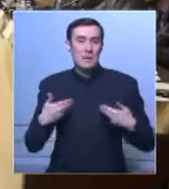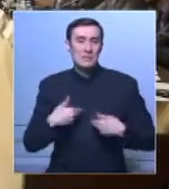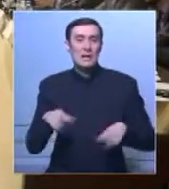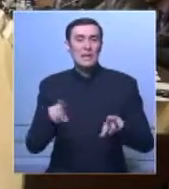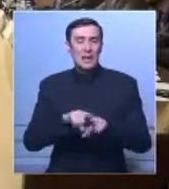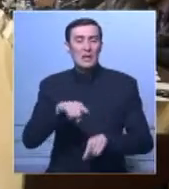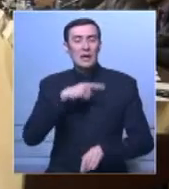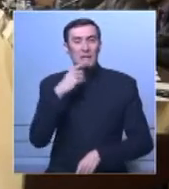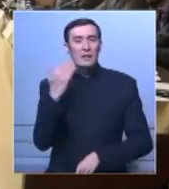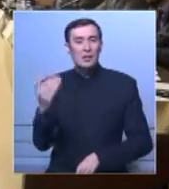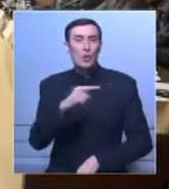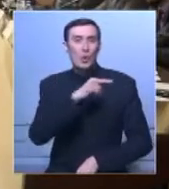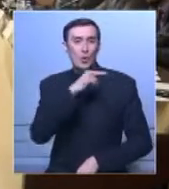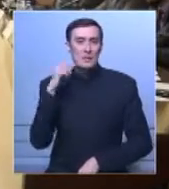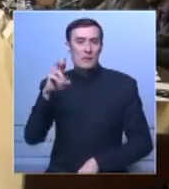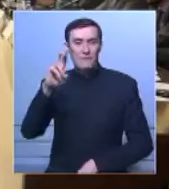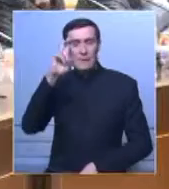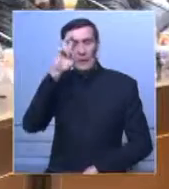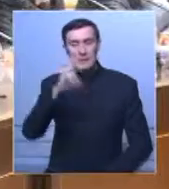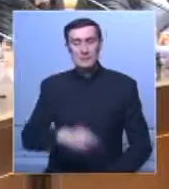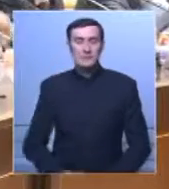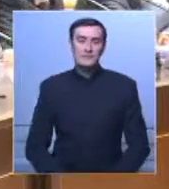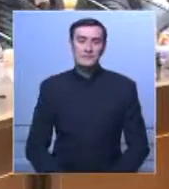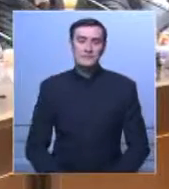считают и представители Российской Федерации.